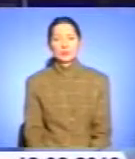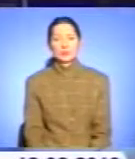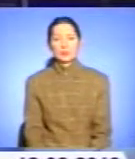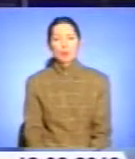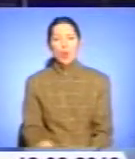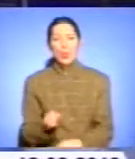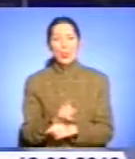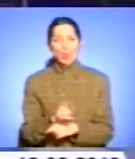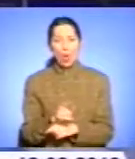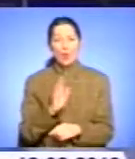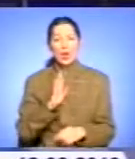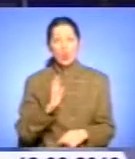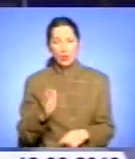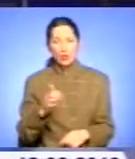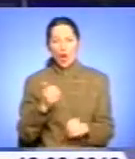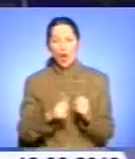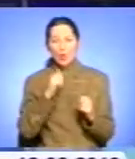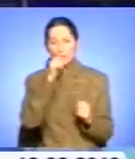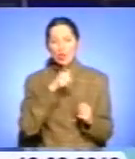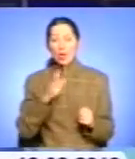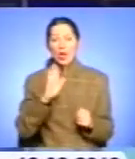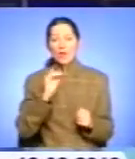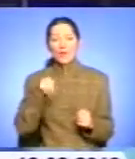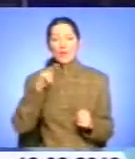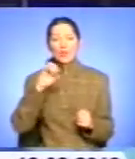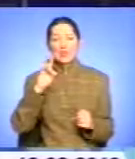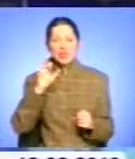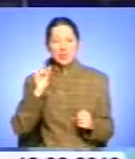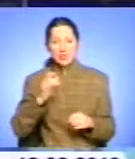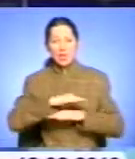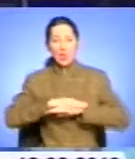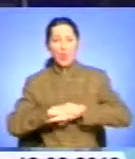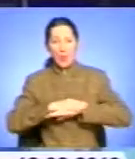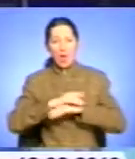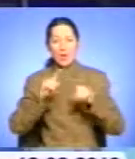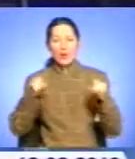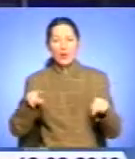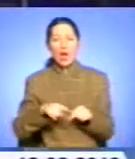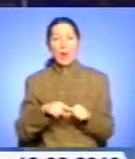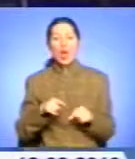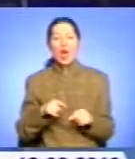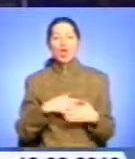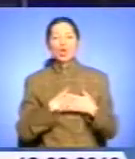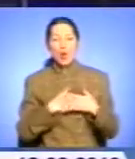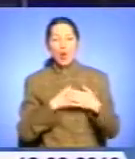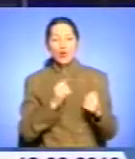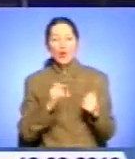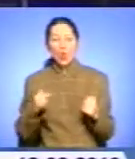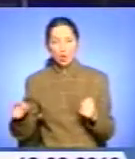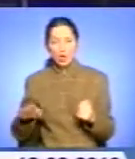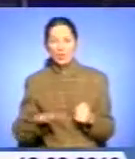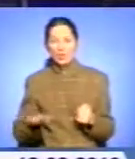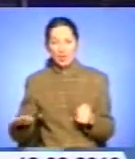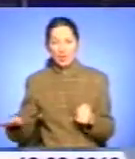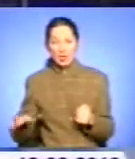У Тернополі відбувся щорічний віденський бал в рамках благодійної акції «З любов'ю кожної дитини». Організатор –